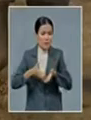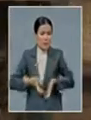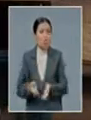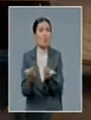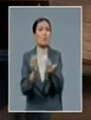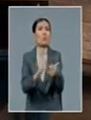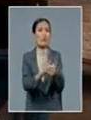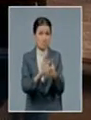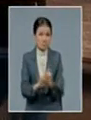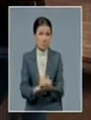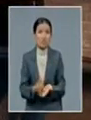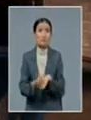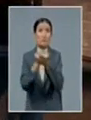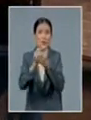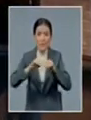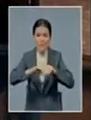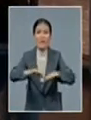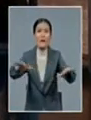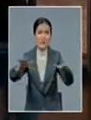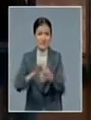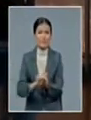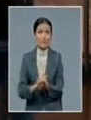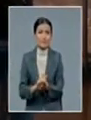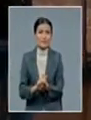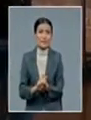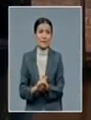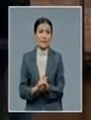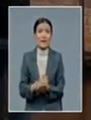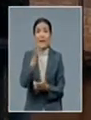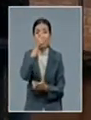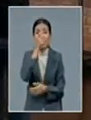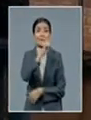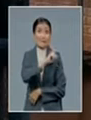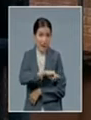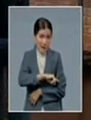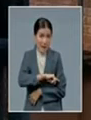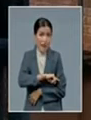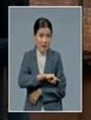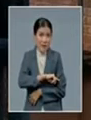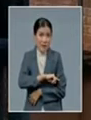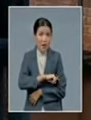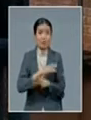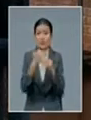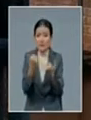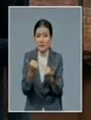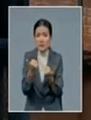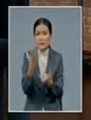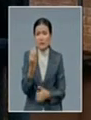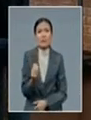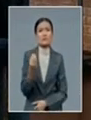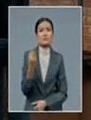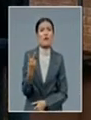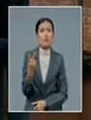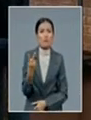ะเนี่ยเป็นความเคลื่อนไหวที่เกิดขึ้นนะแรดขาวเหนือที่มีอยู่ณวันนี้ก็ เป็นครอบครัว